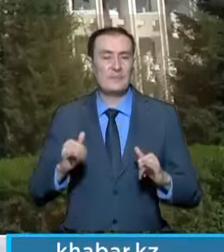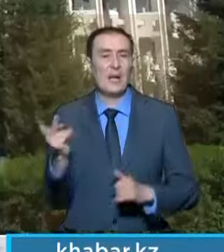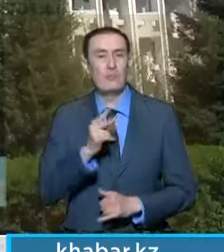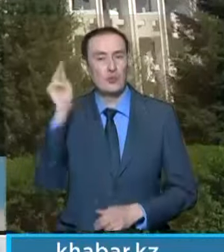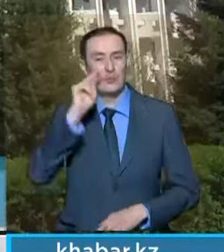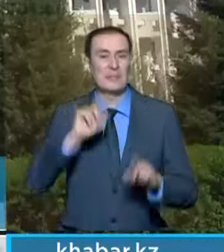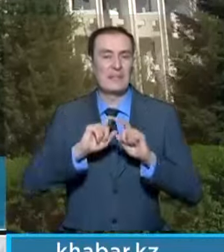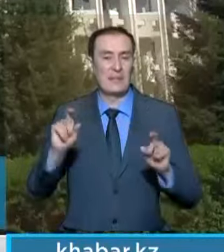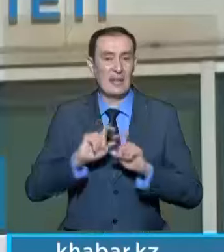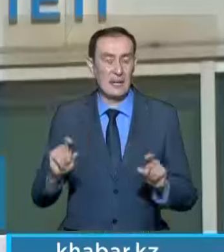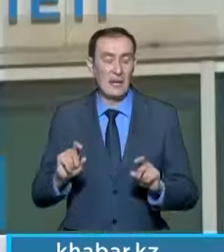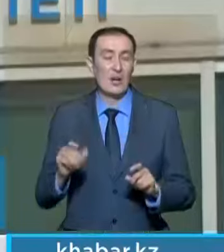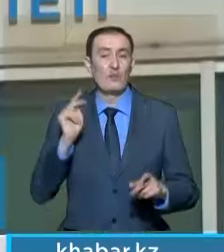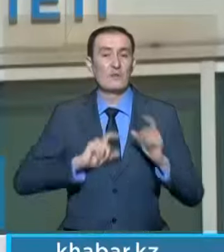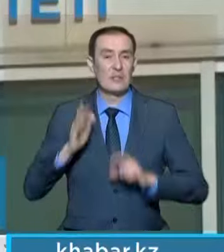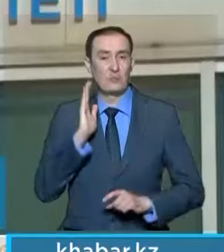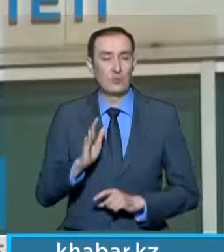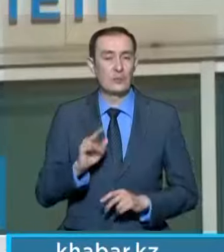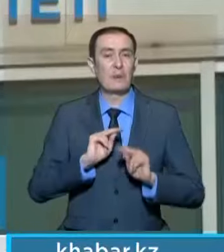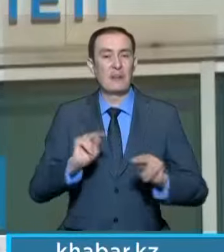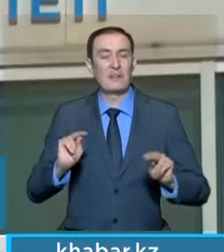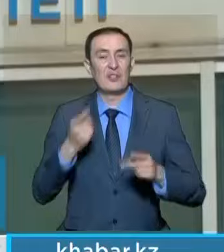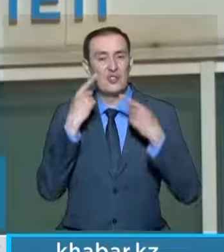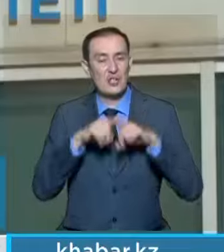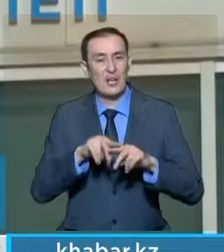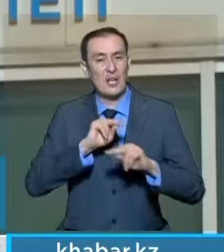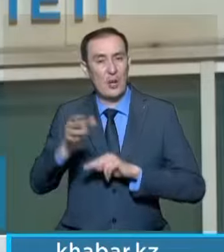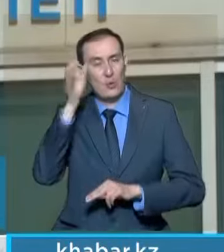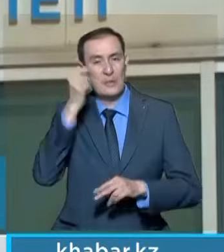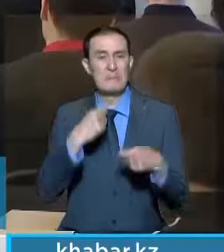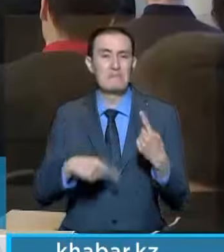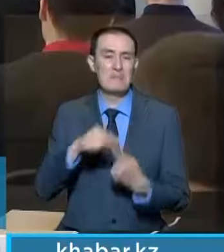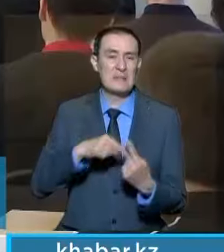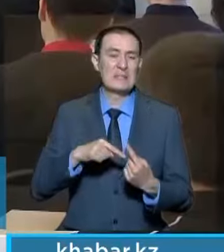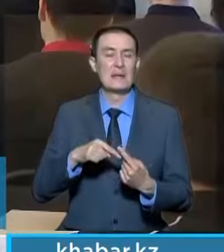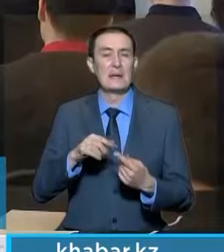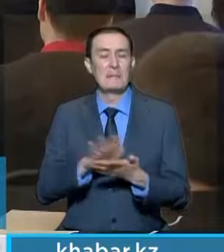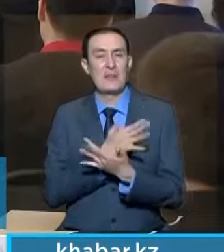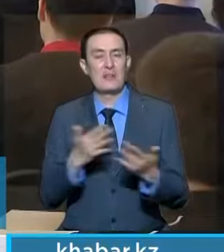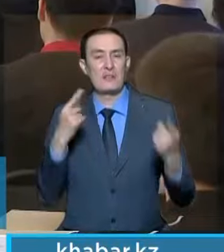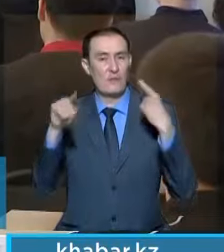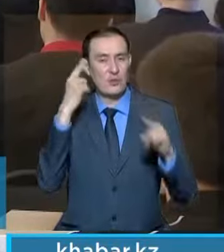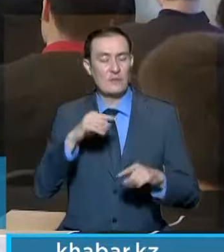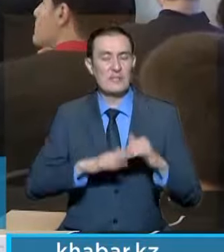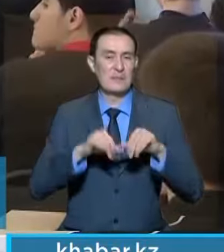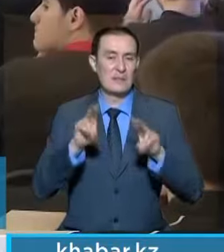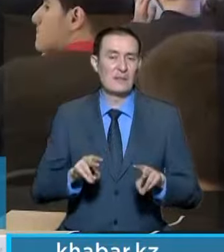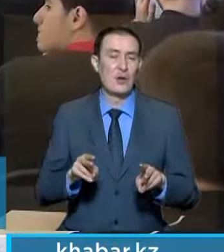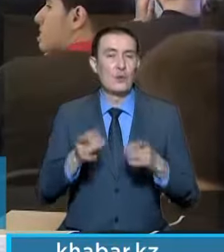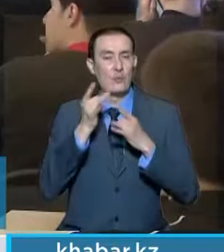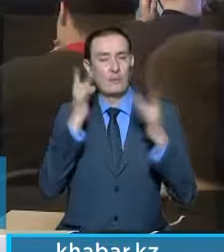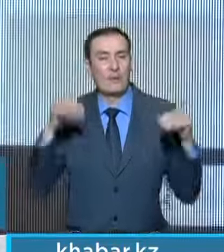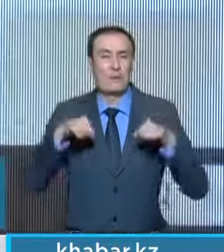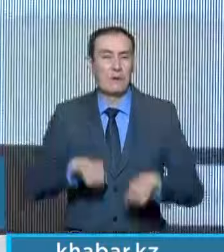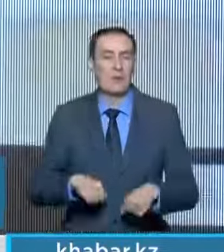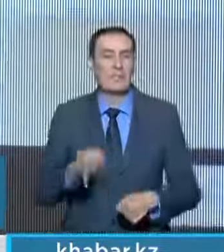обоих учебных заведений. В университете будут преподавать инженерные науки, бизнес, медиа и творческие специальности, право, гуманитарные и